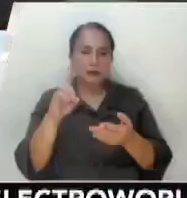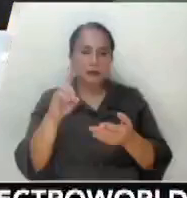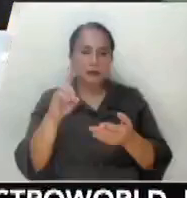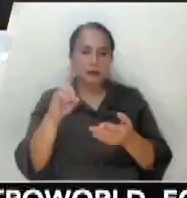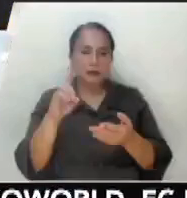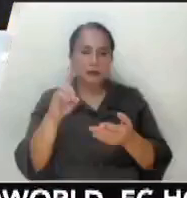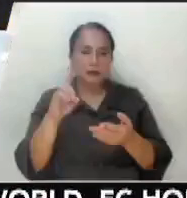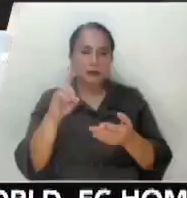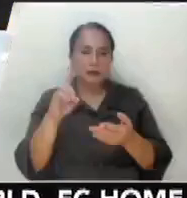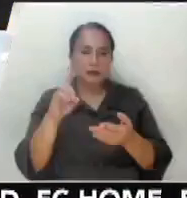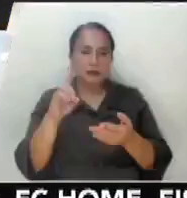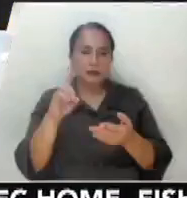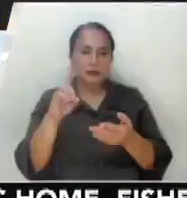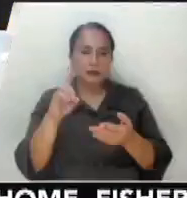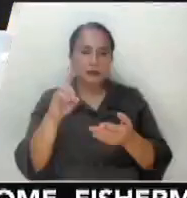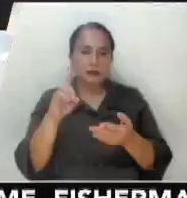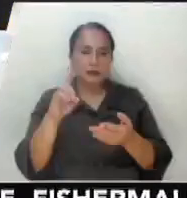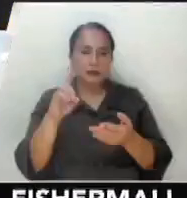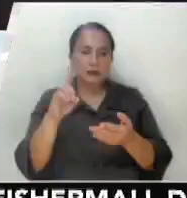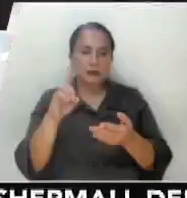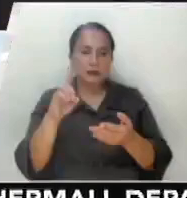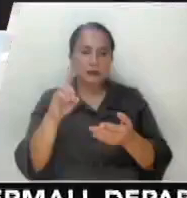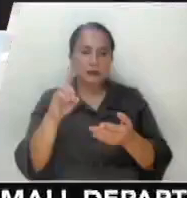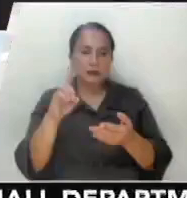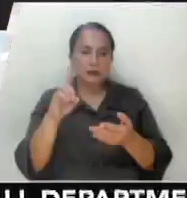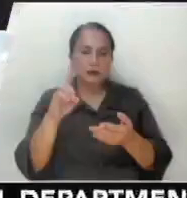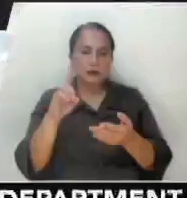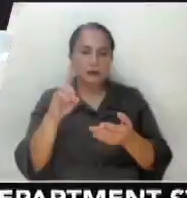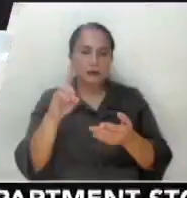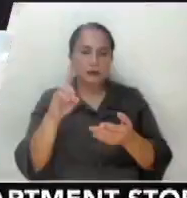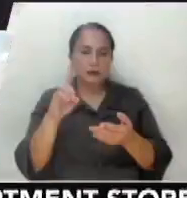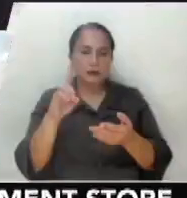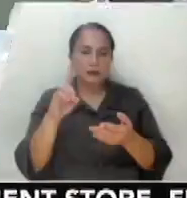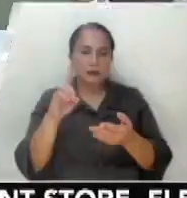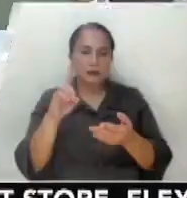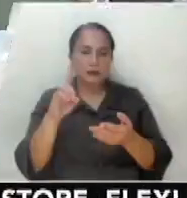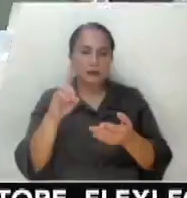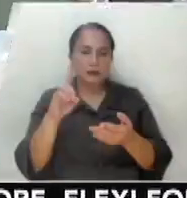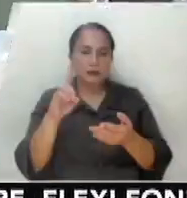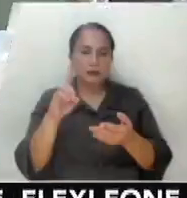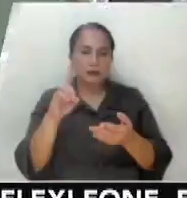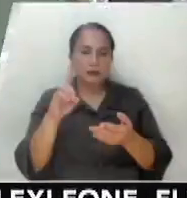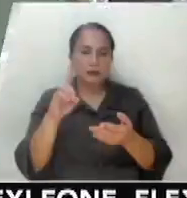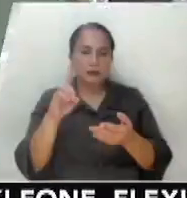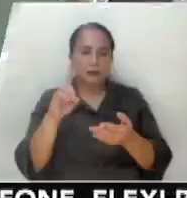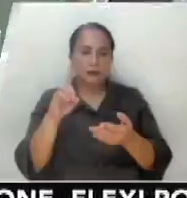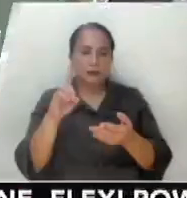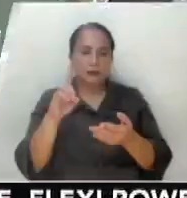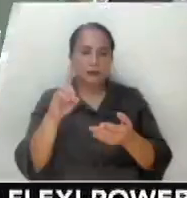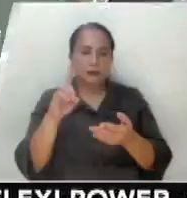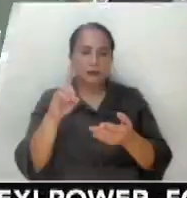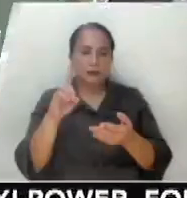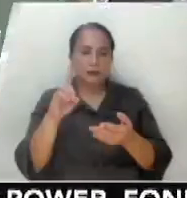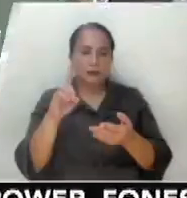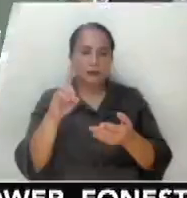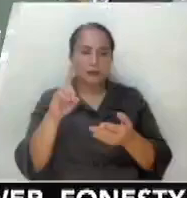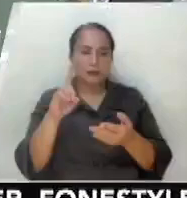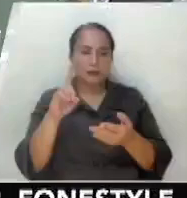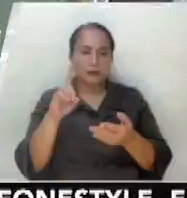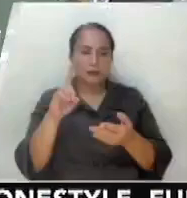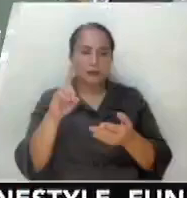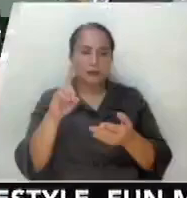mamimili at maliliit na negosyo dalawa kami ng asawa ko naghahanap buhay yung mga hindi dapat na anuhan na